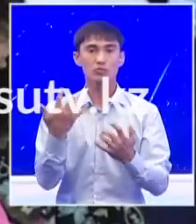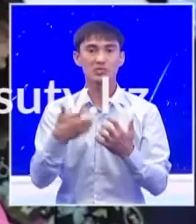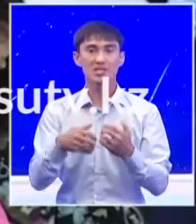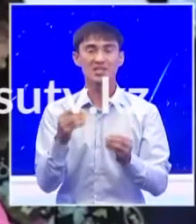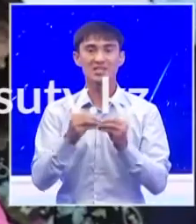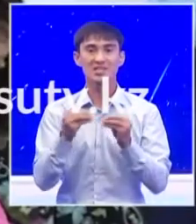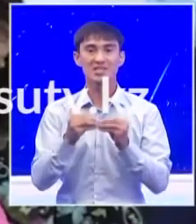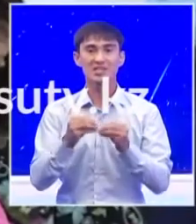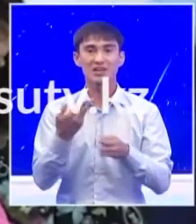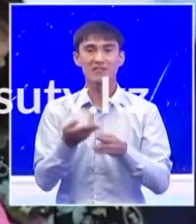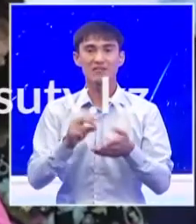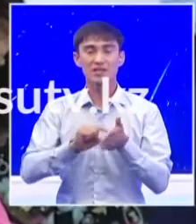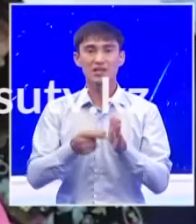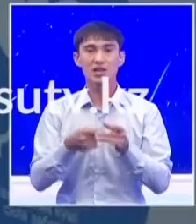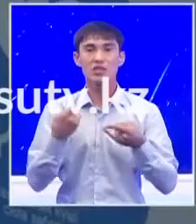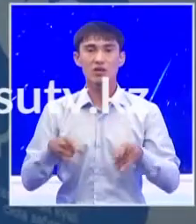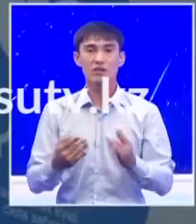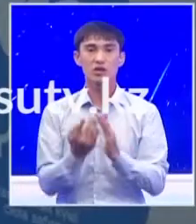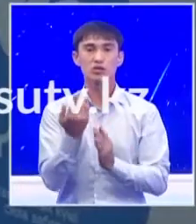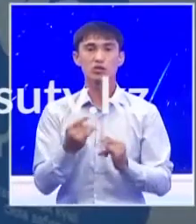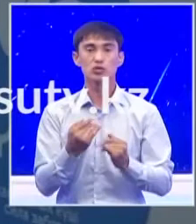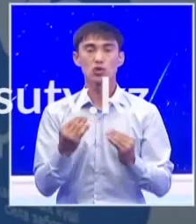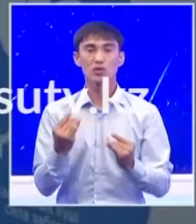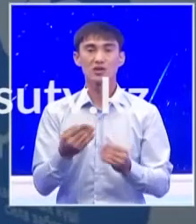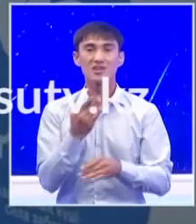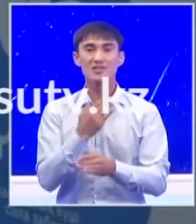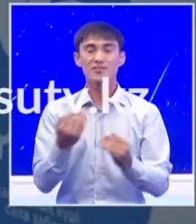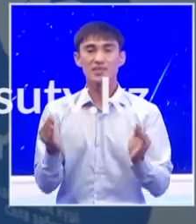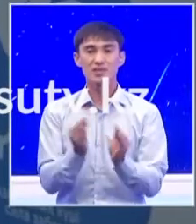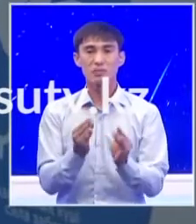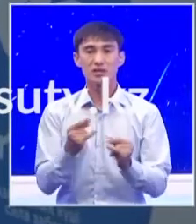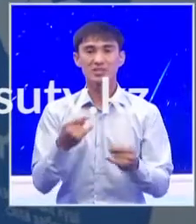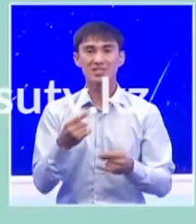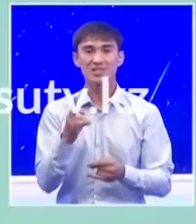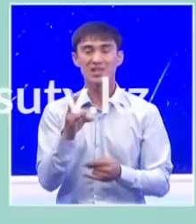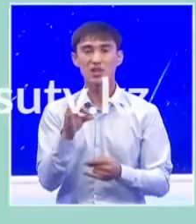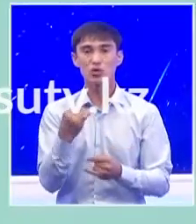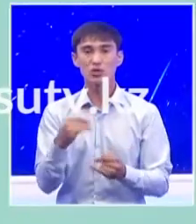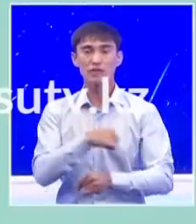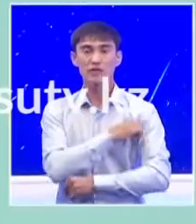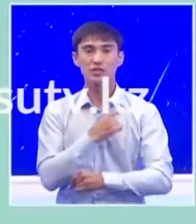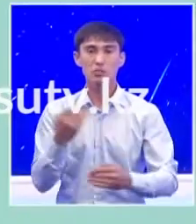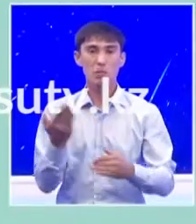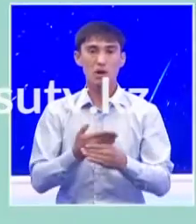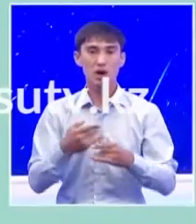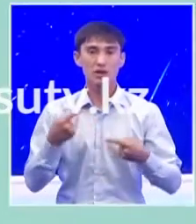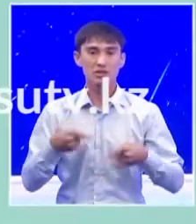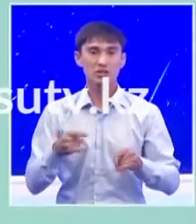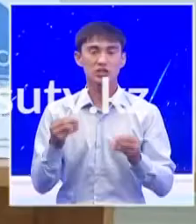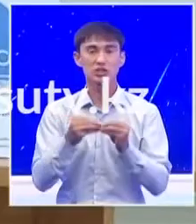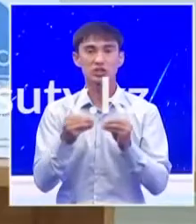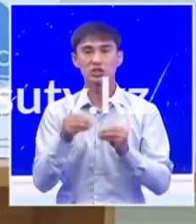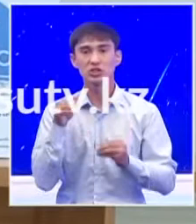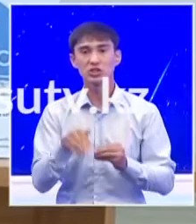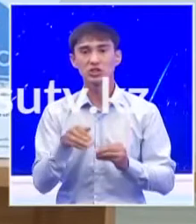в отделении патологии новорожденных и выхаживания недоношенных. Здесь каждый год врачи помогают появиться на свет порядка 10